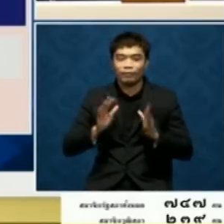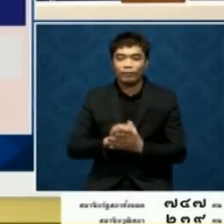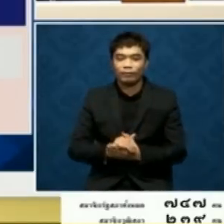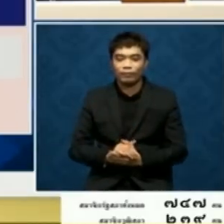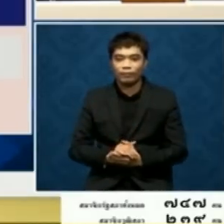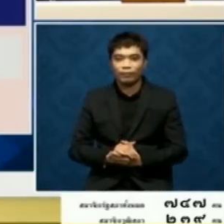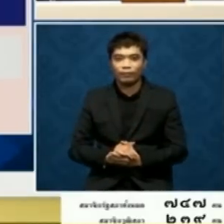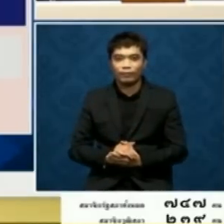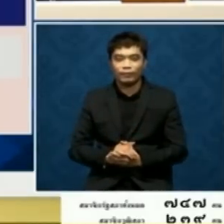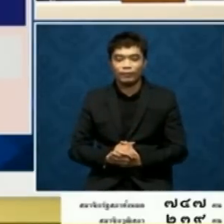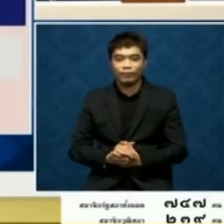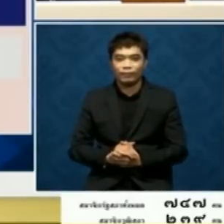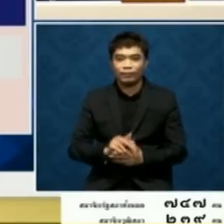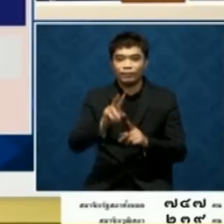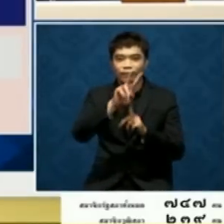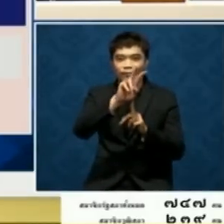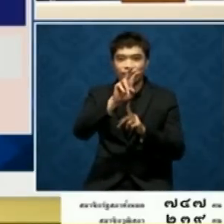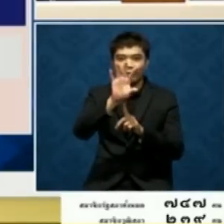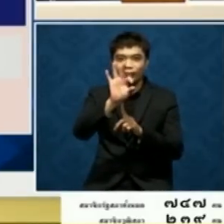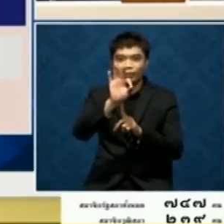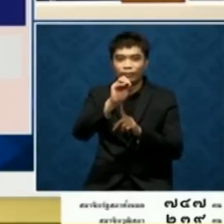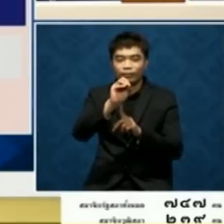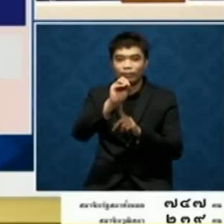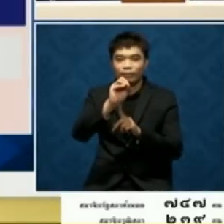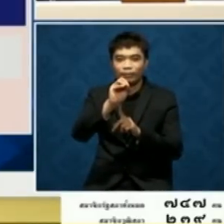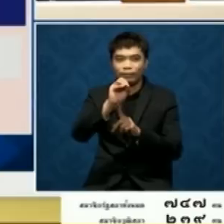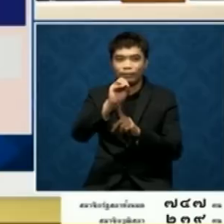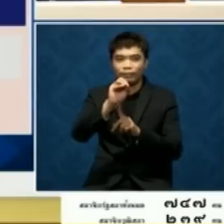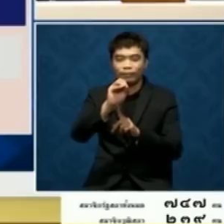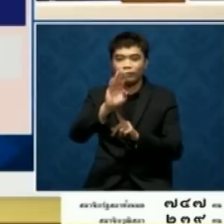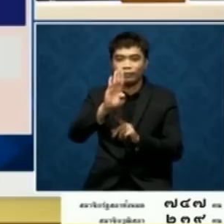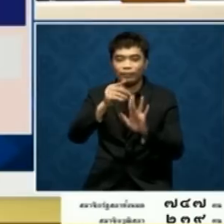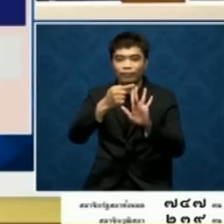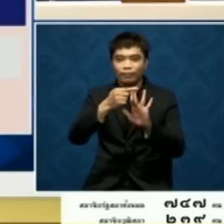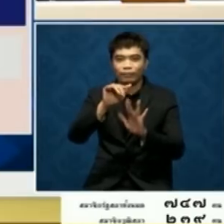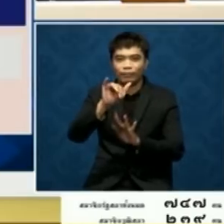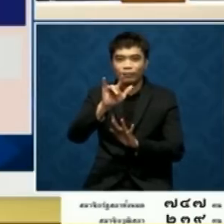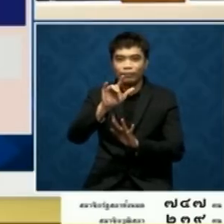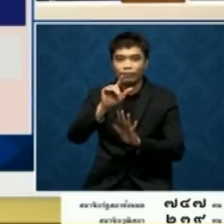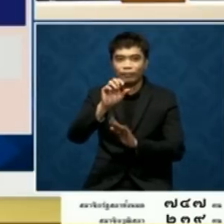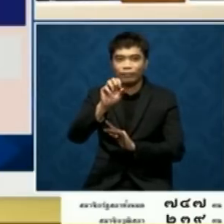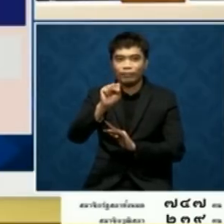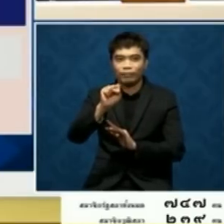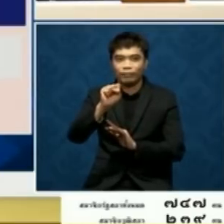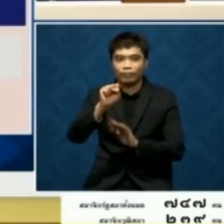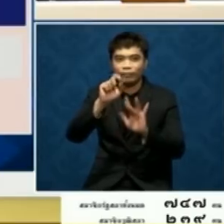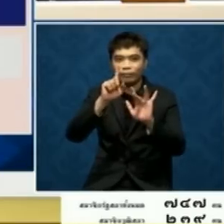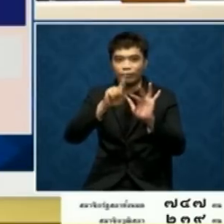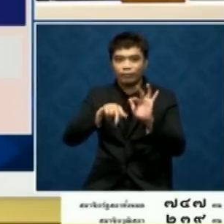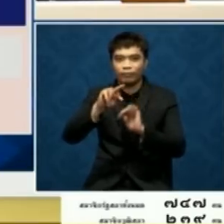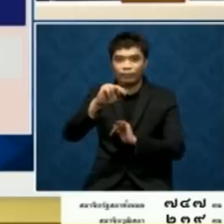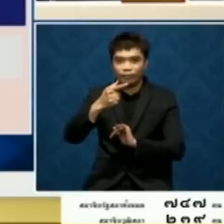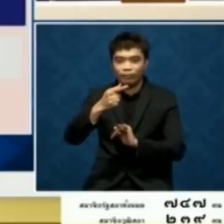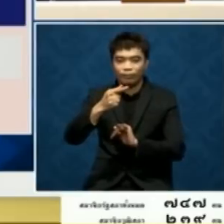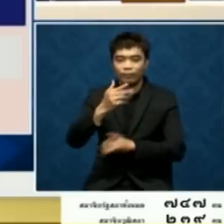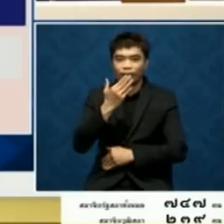ร์เลยนะแล้วผมคาดการณ์ไว้ว่าเขามองตรงนี้ว่าเขาจะเล่นประเด็นตรงนี้แต่แน่นอนครับไอ้นี่คืออาวุธอันนึงอาจจะเป็นปืน